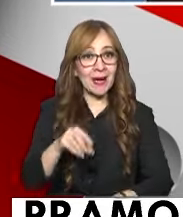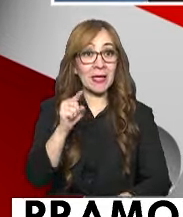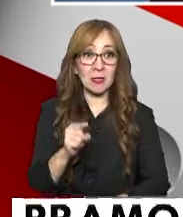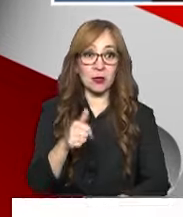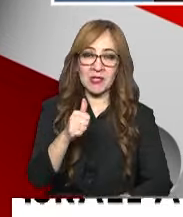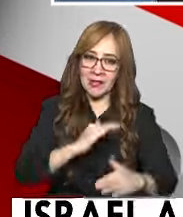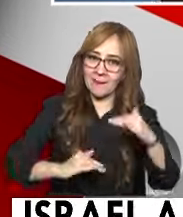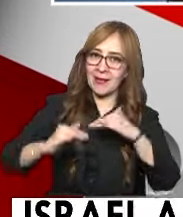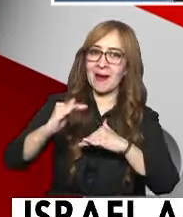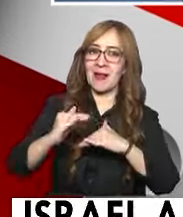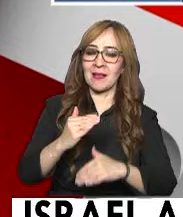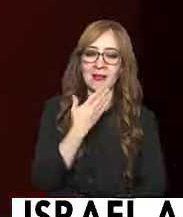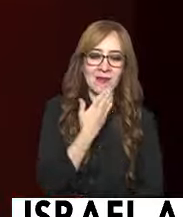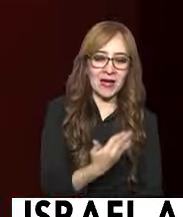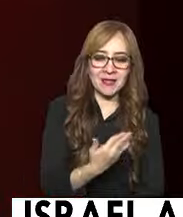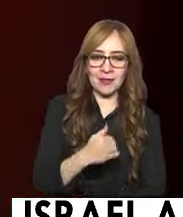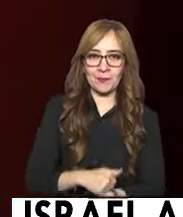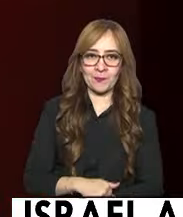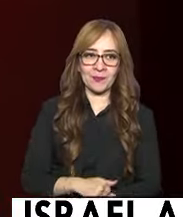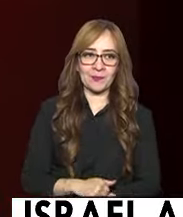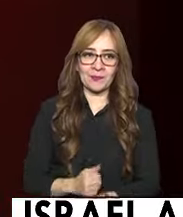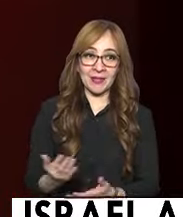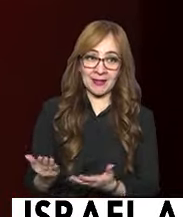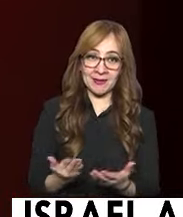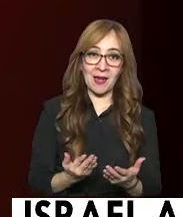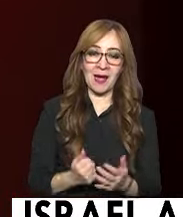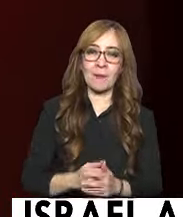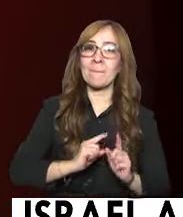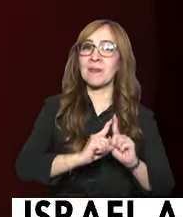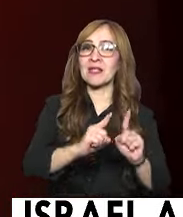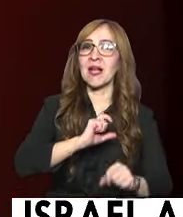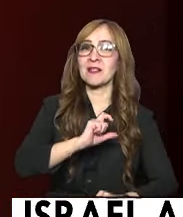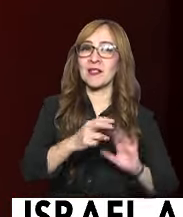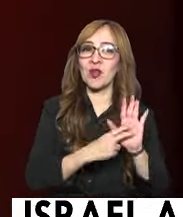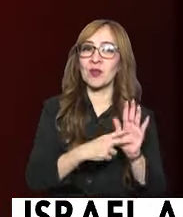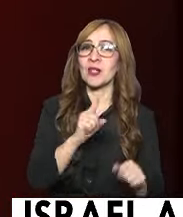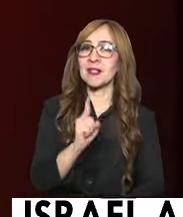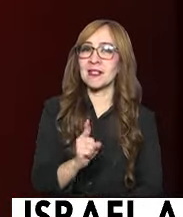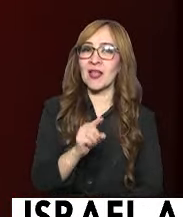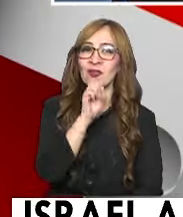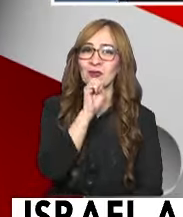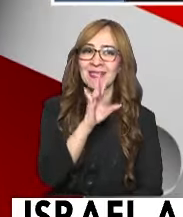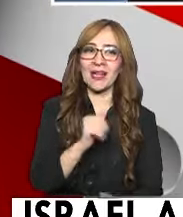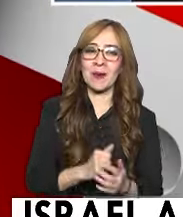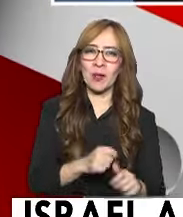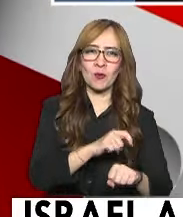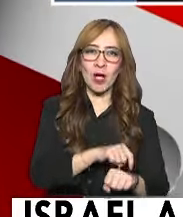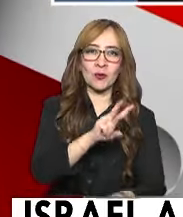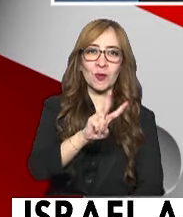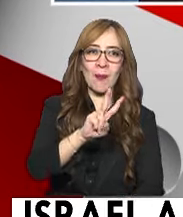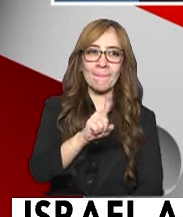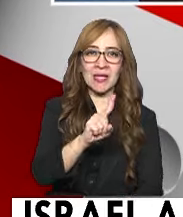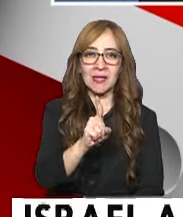bisa meningkat W telah habis Terima kasih kami persilakan Pasangan calon nomor urut S untuk menjawab waktu anda menjawab 2 menit